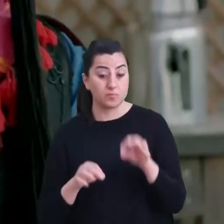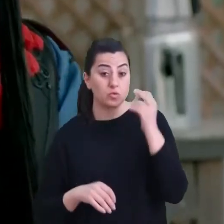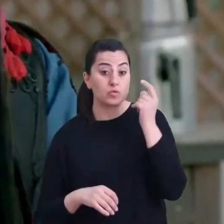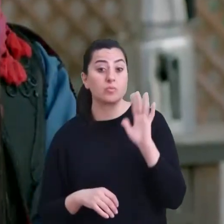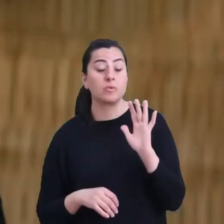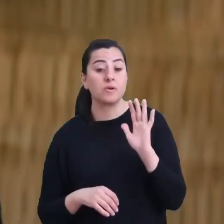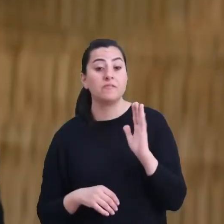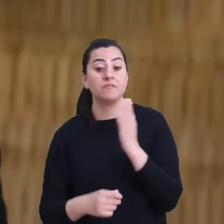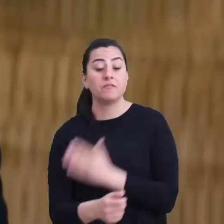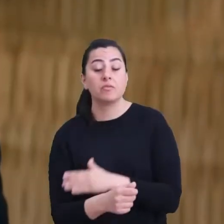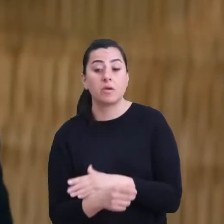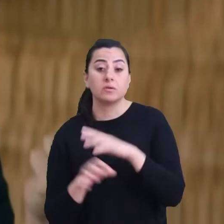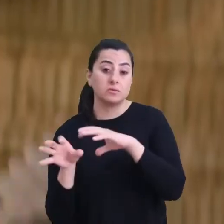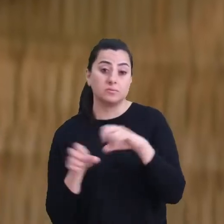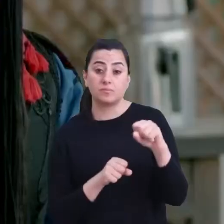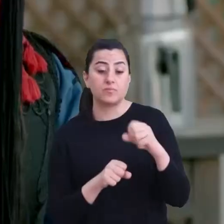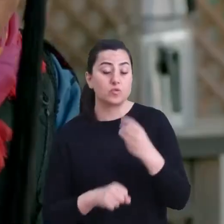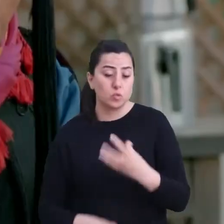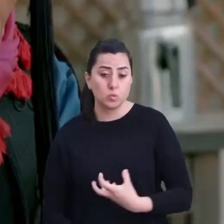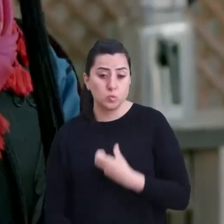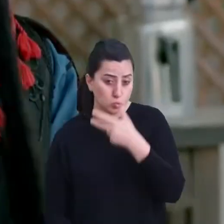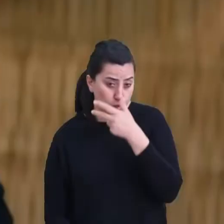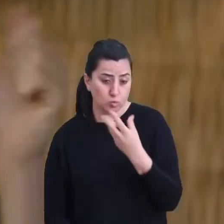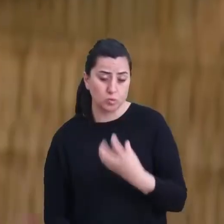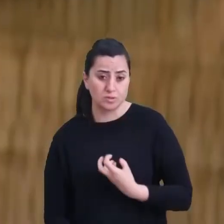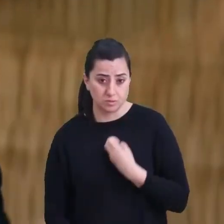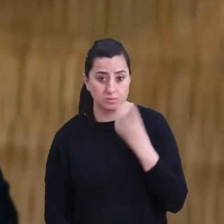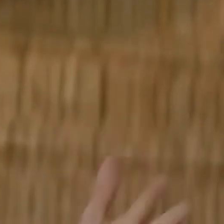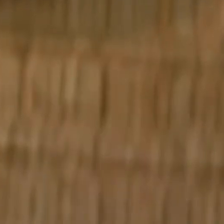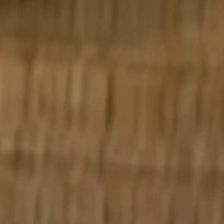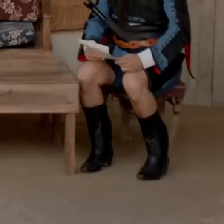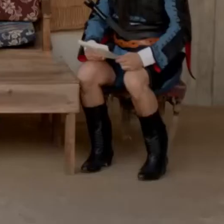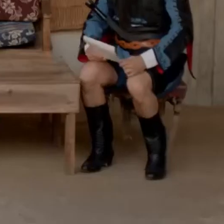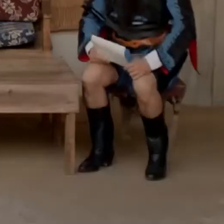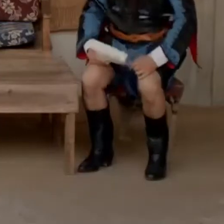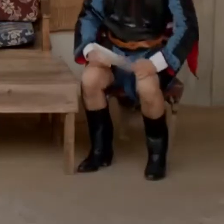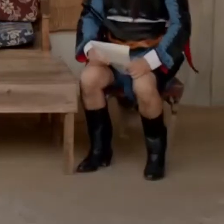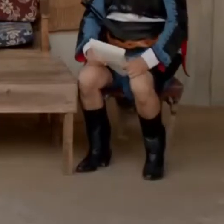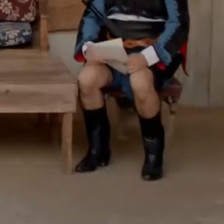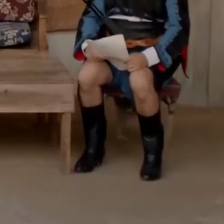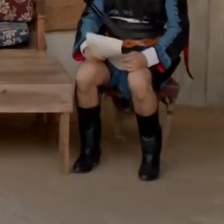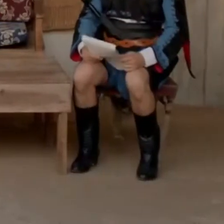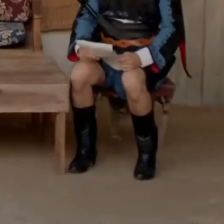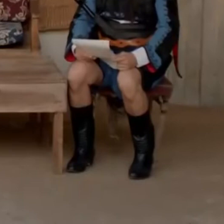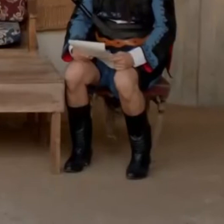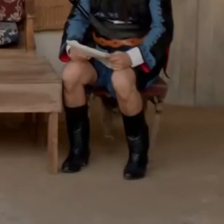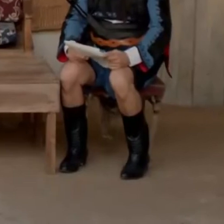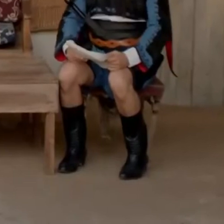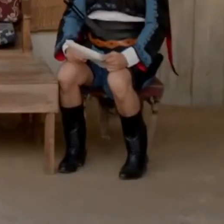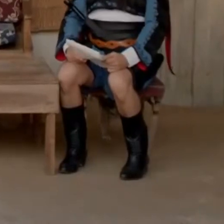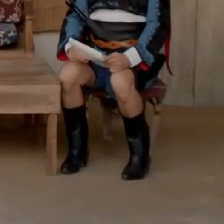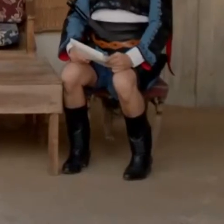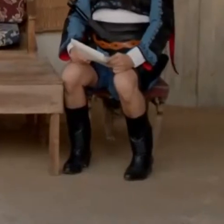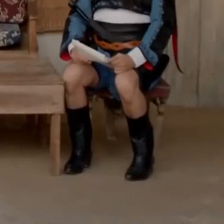unutma. Vatan işgal altında. Çok üzgünsün, canın çok sıkkın, tamam mı? Hadi. Perçemini üfledi. Hat, hat,